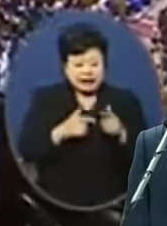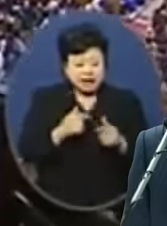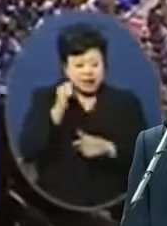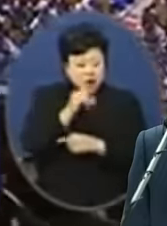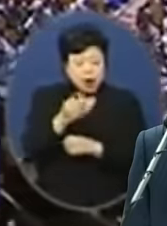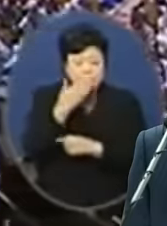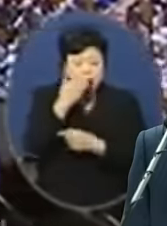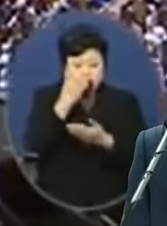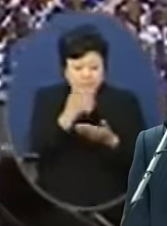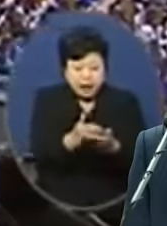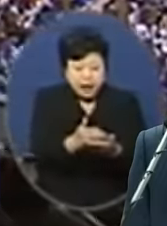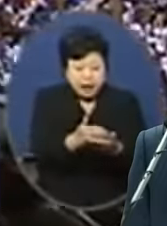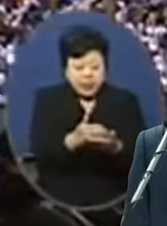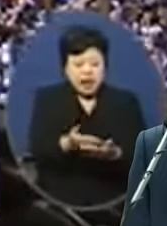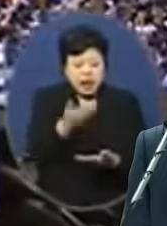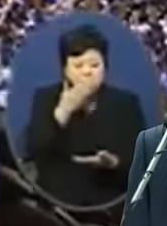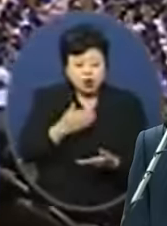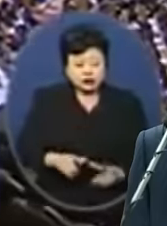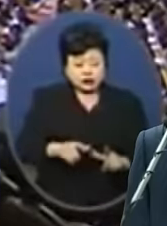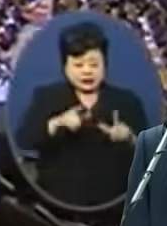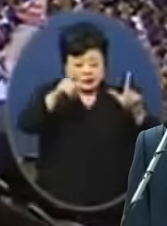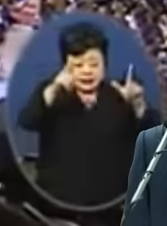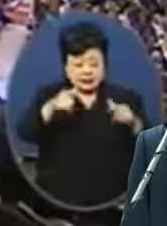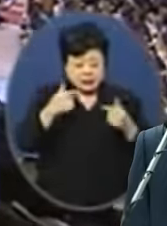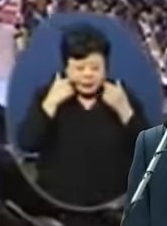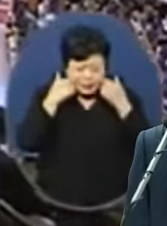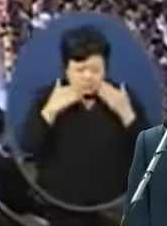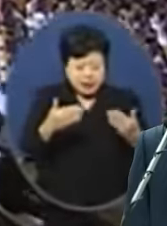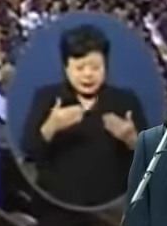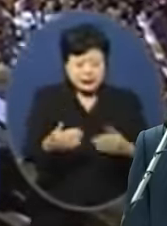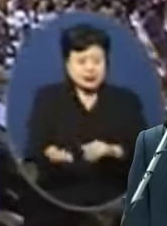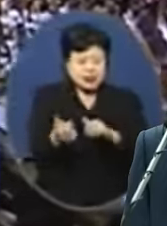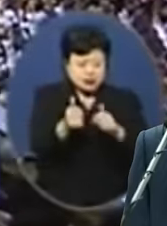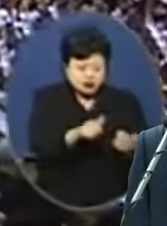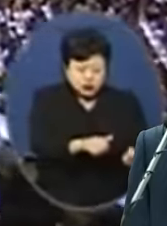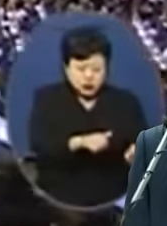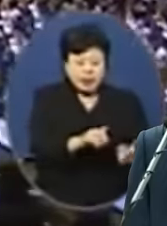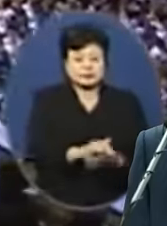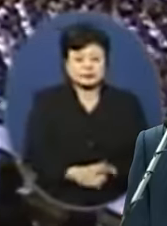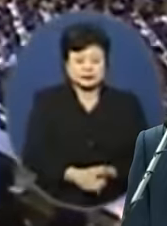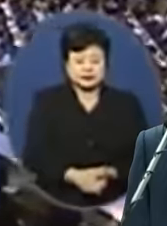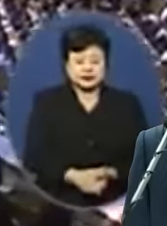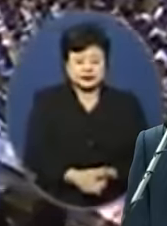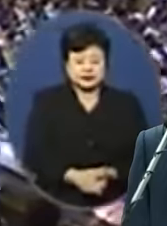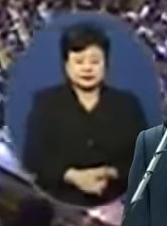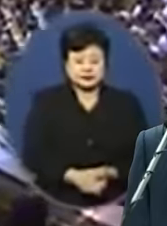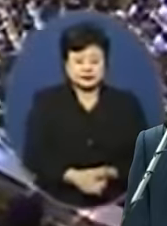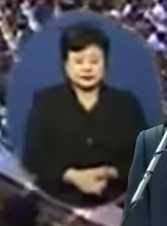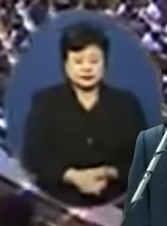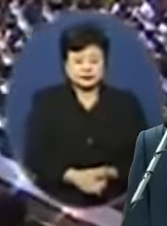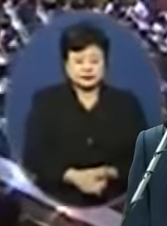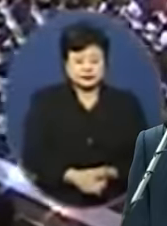열매는 먹지 말라 내가 먹는 날에는 반드시 죽으리라 하시니라.